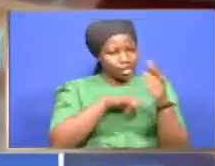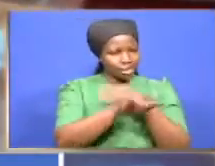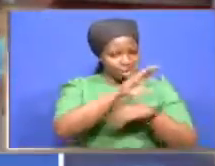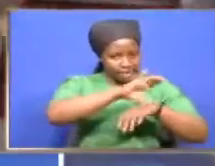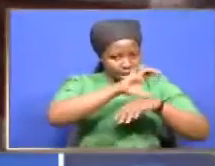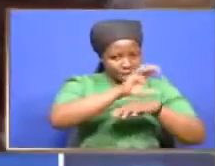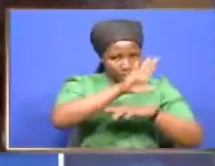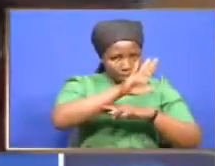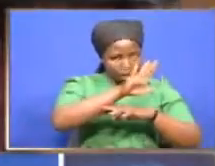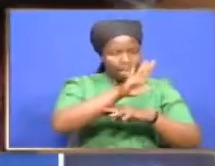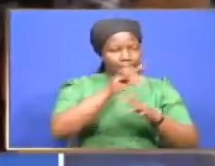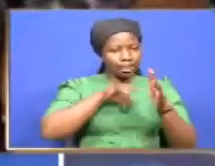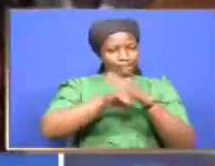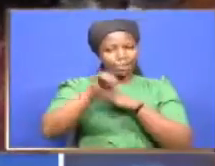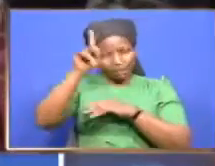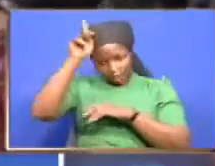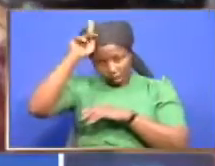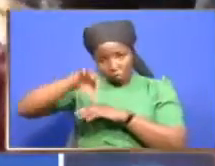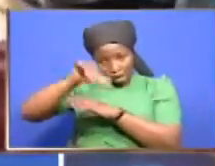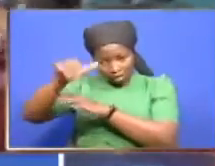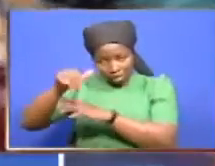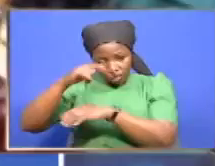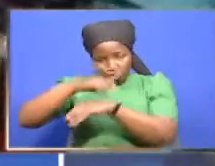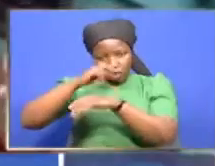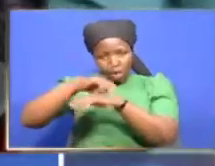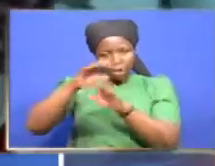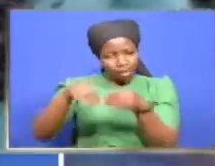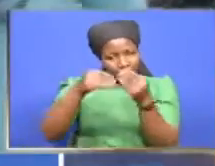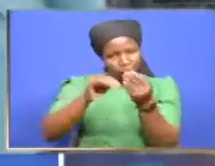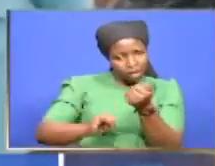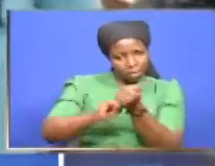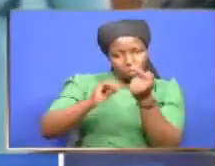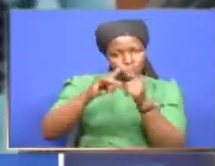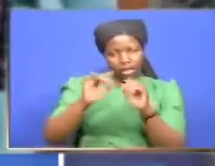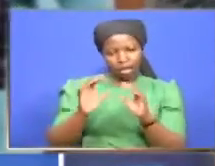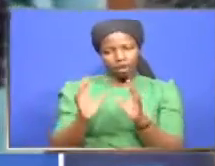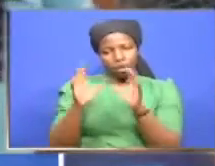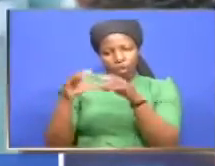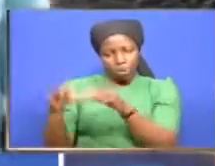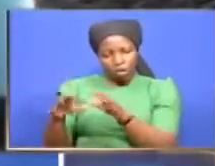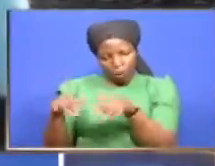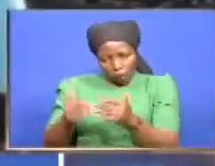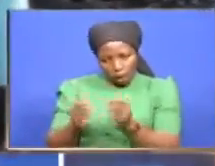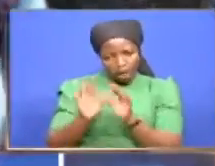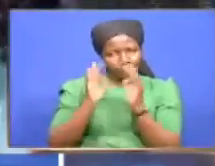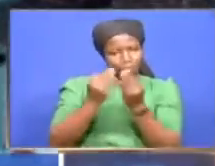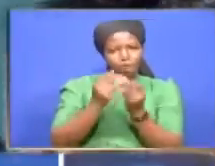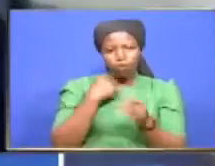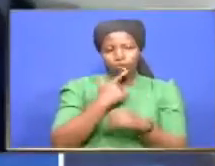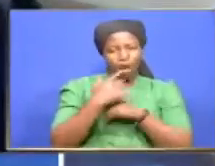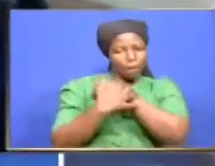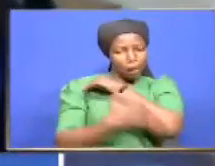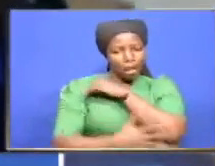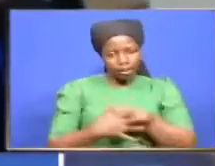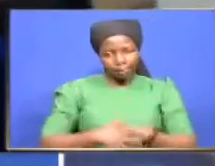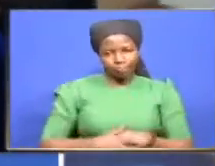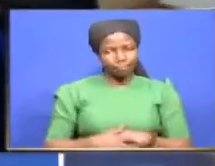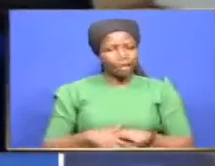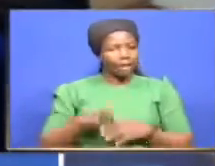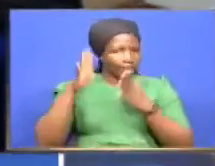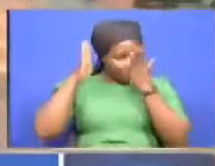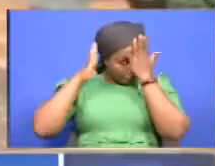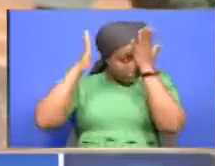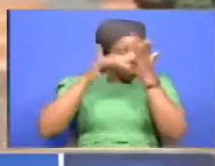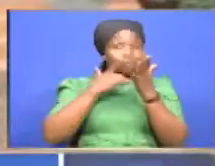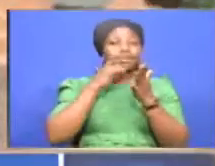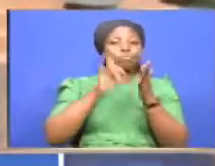St. Seraphim katika kaunti ya Kiambu wakati wa utoaji wa misaada kwa jamii zisizojiweza, Askofu Makarios alisema kanisa hilo